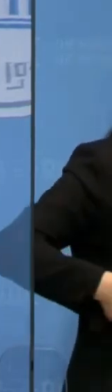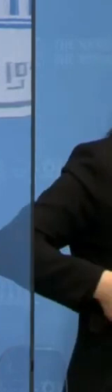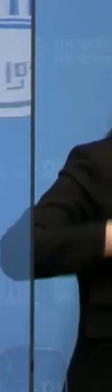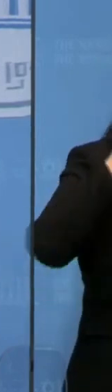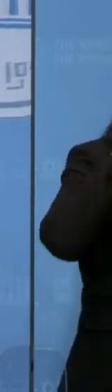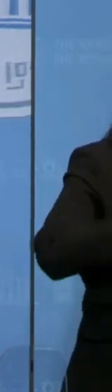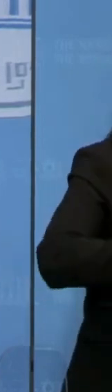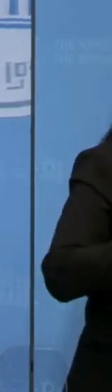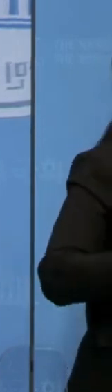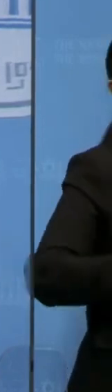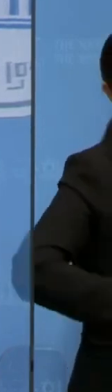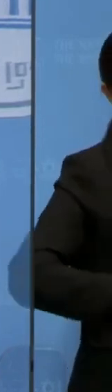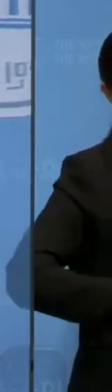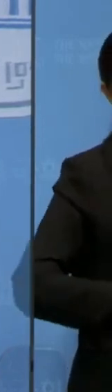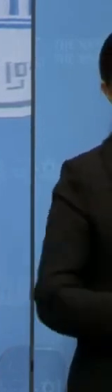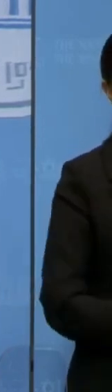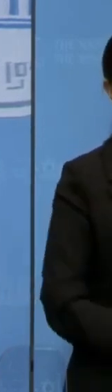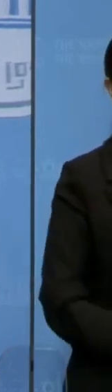남아 있습니다